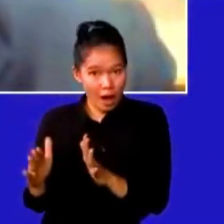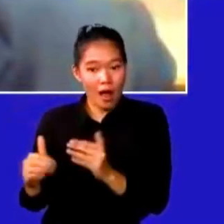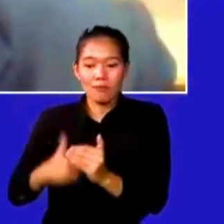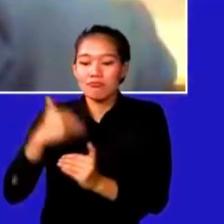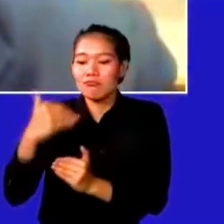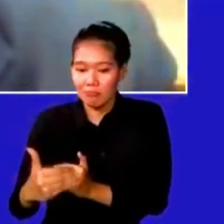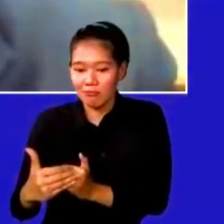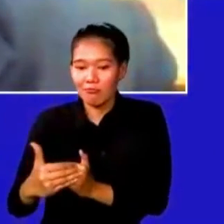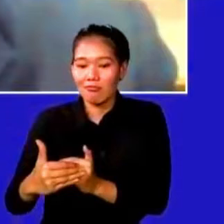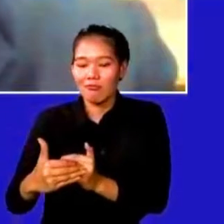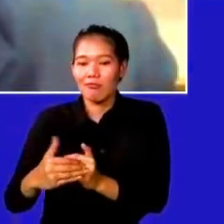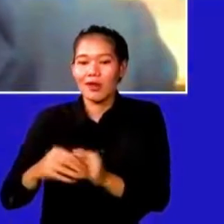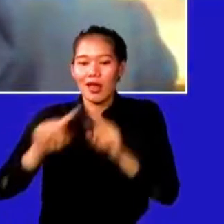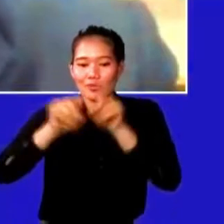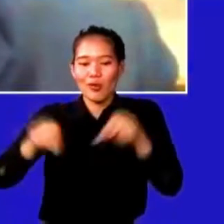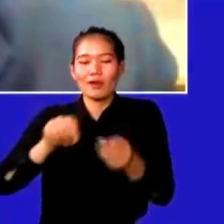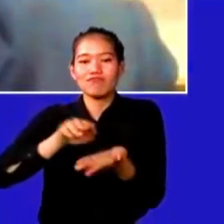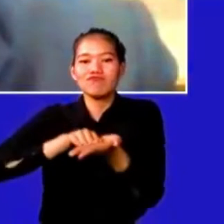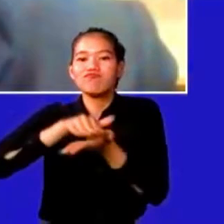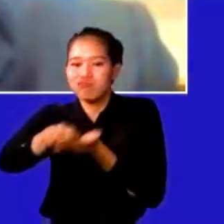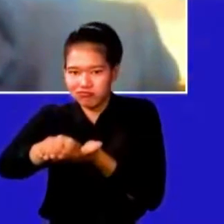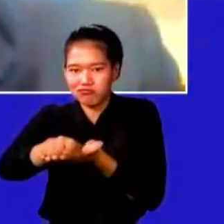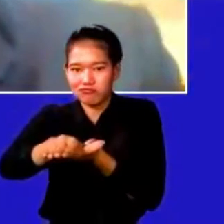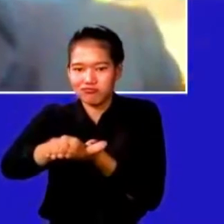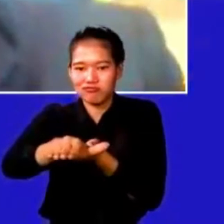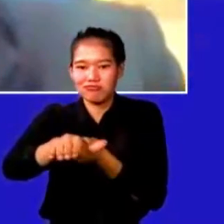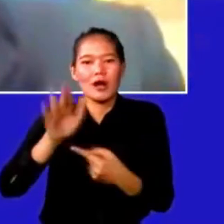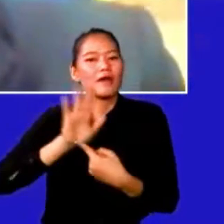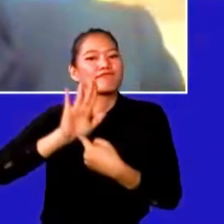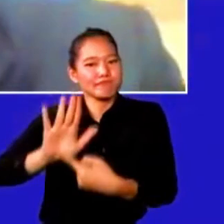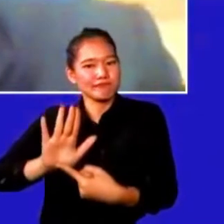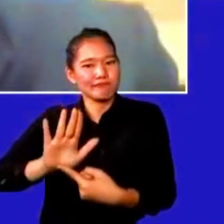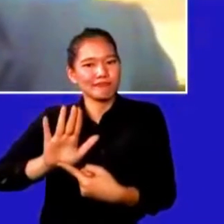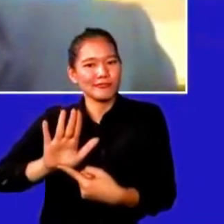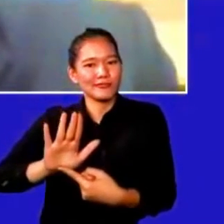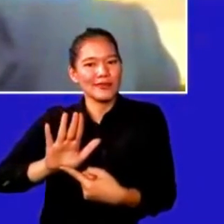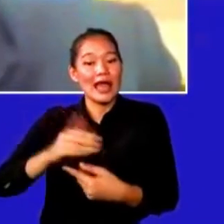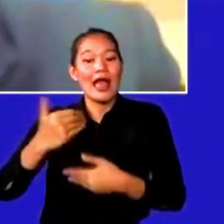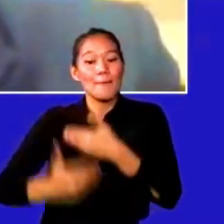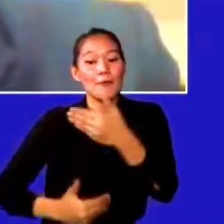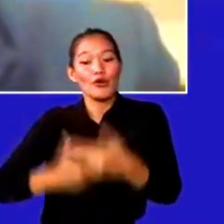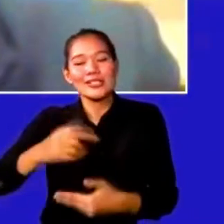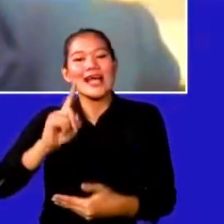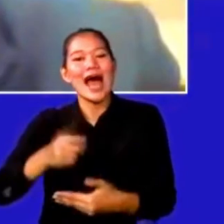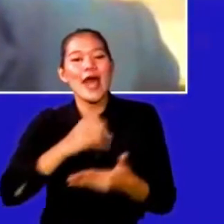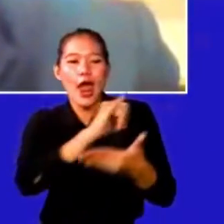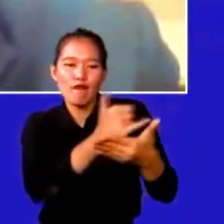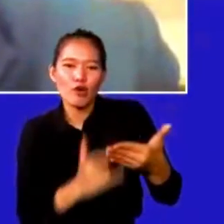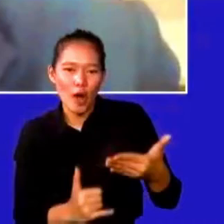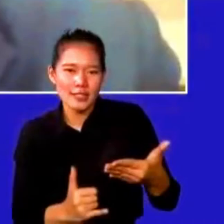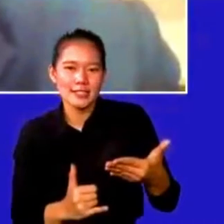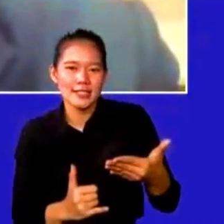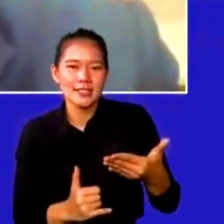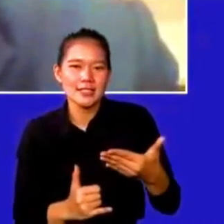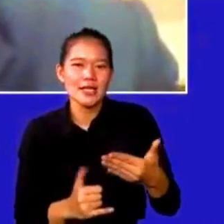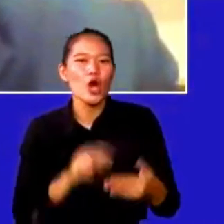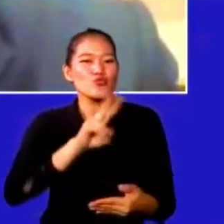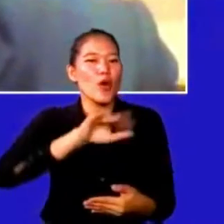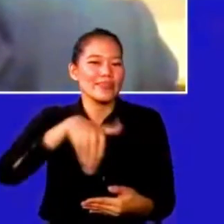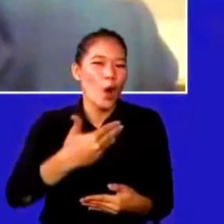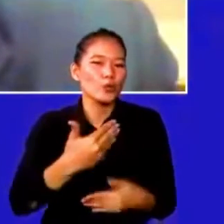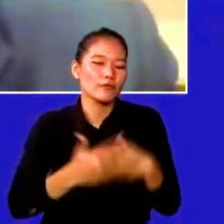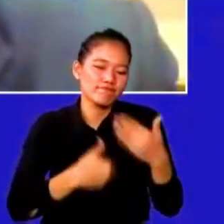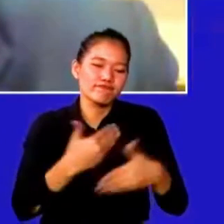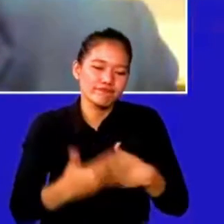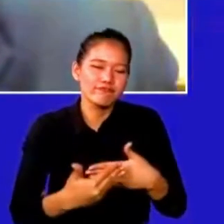kemudian diterbitkan fatwa nanti akan ada mekanisme evaluasi yang bersifat periodik selama